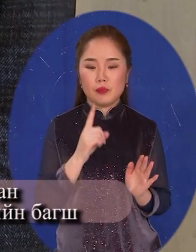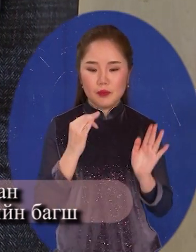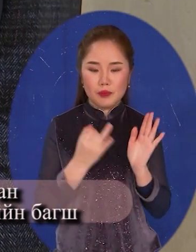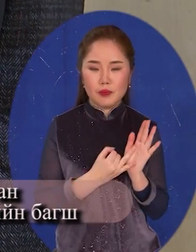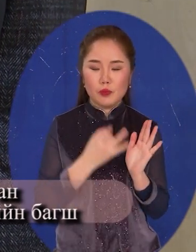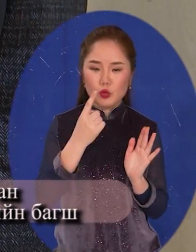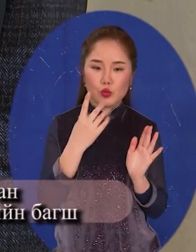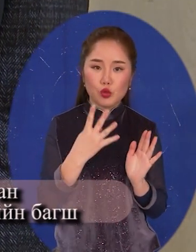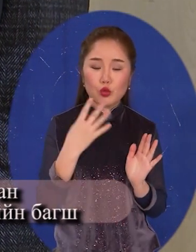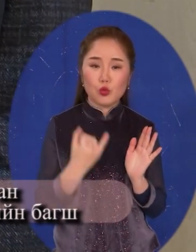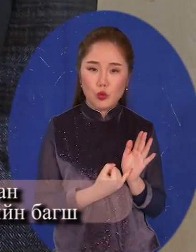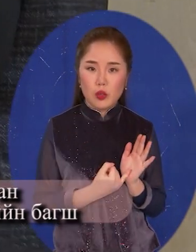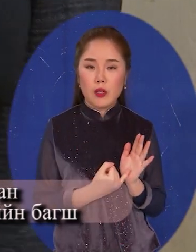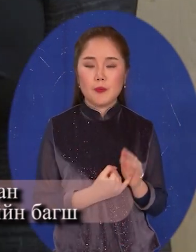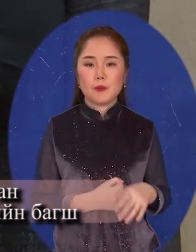146